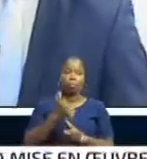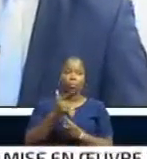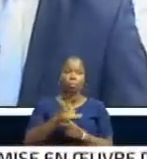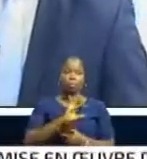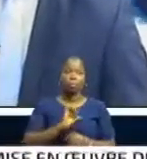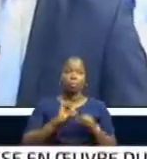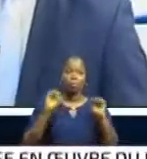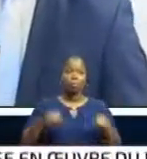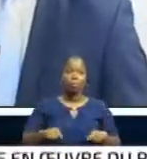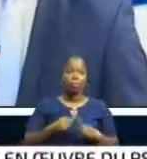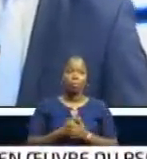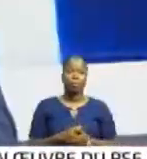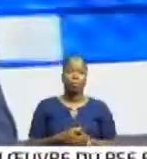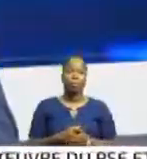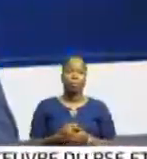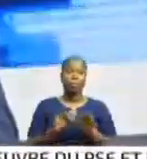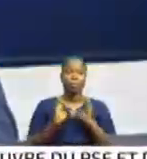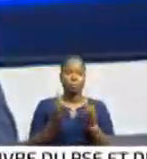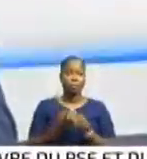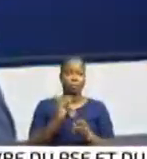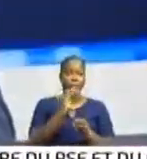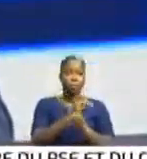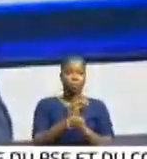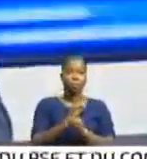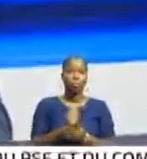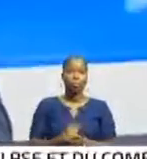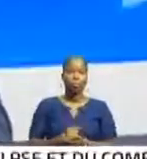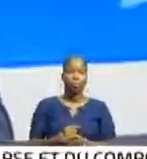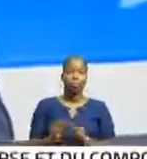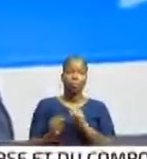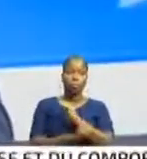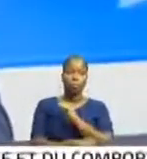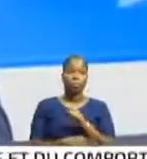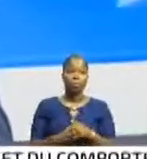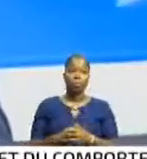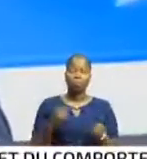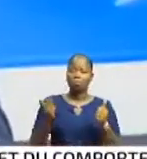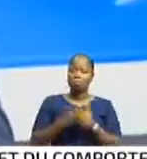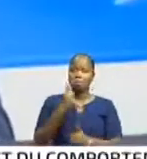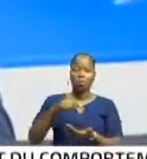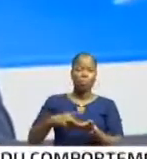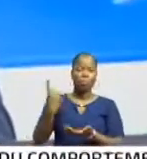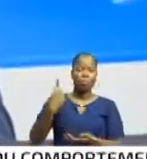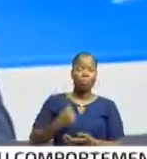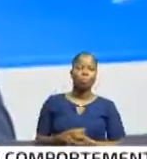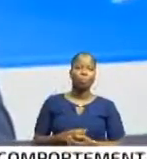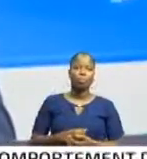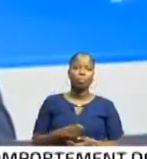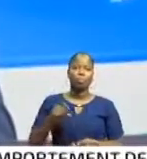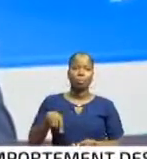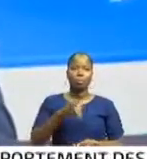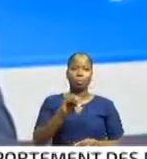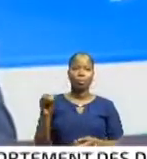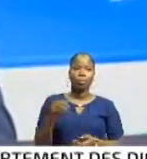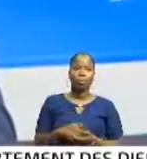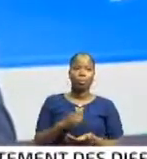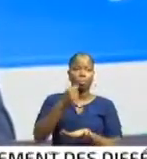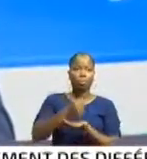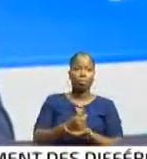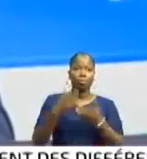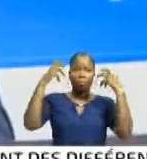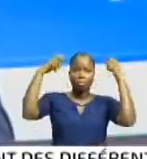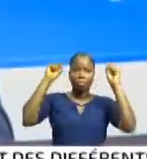je vais vous demander de faire une observation depuis que le sénégal existe c'est la première fois au sénégal quand décret présidentiel est